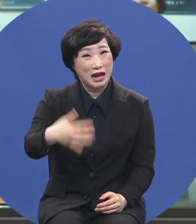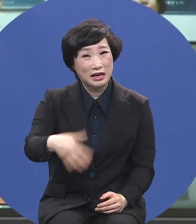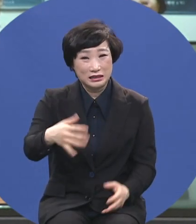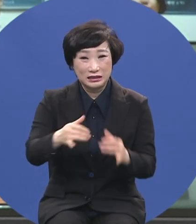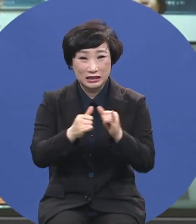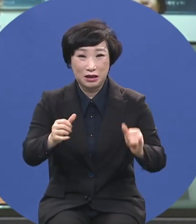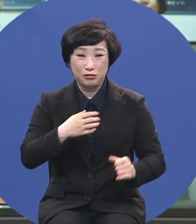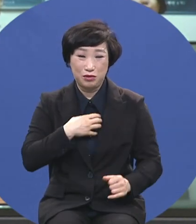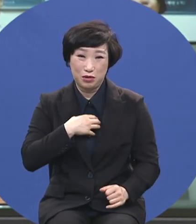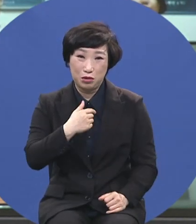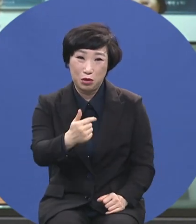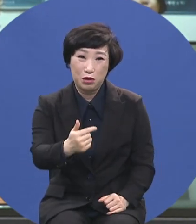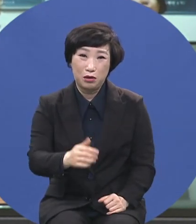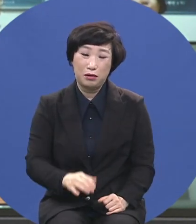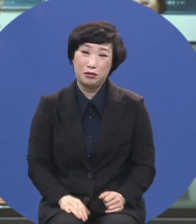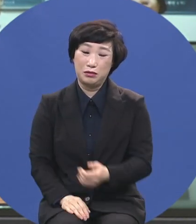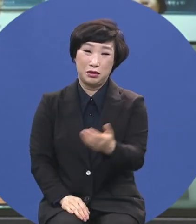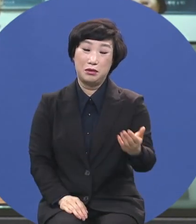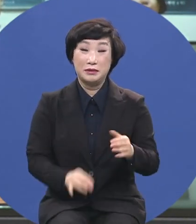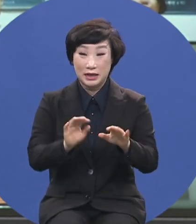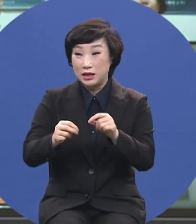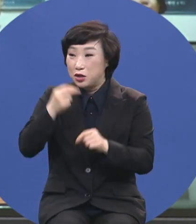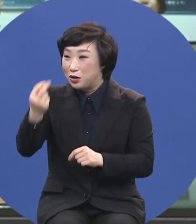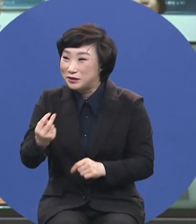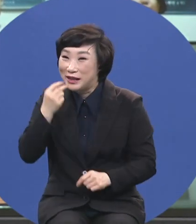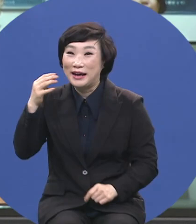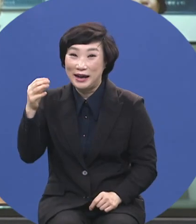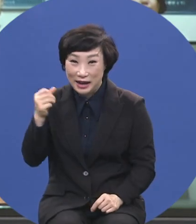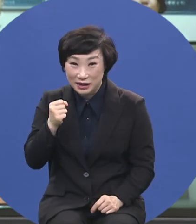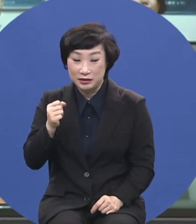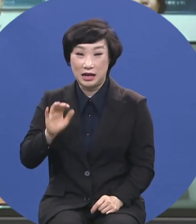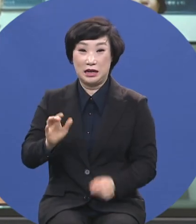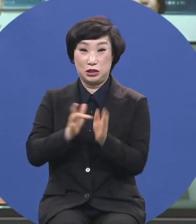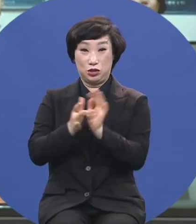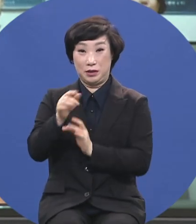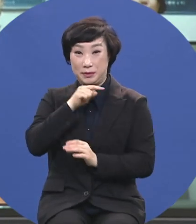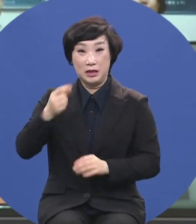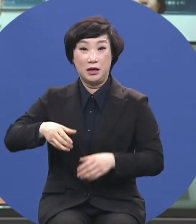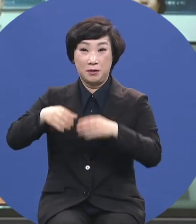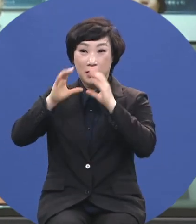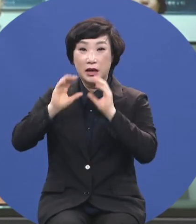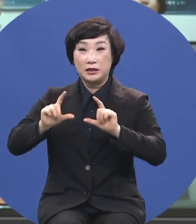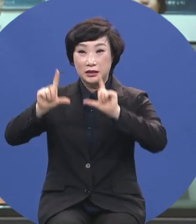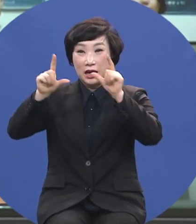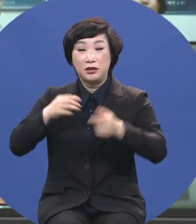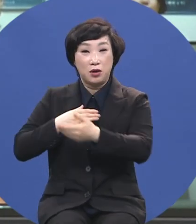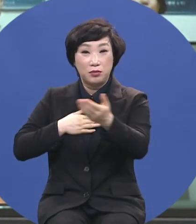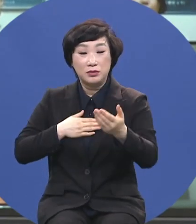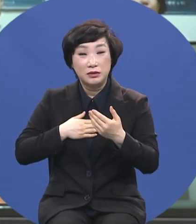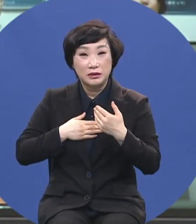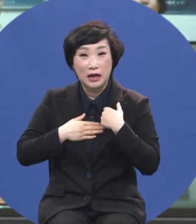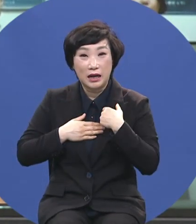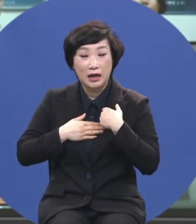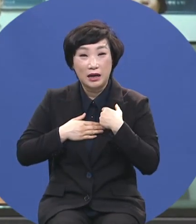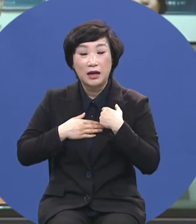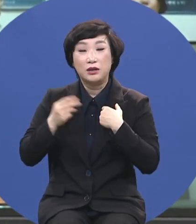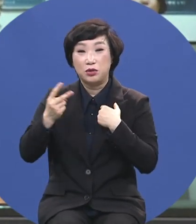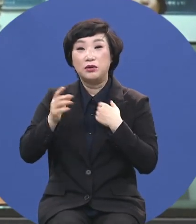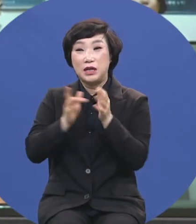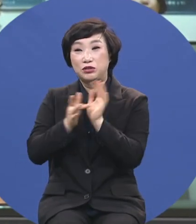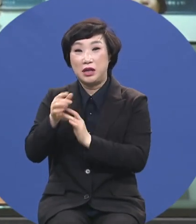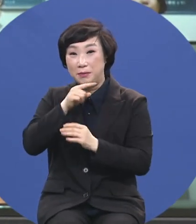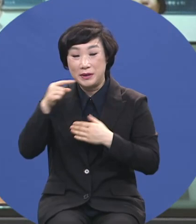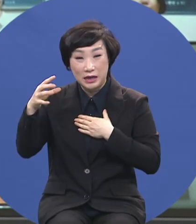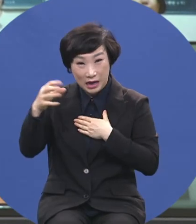많잖아. 응? 영생을 가졌고 내 피를 마시는 그날 가졌고,